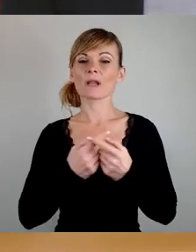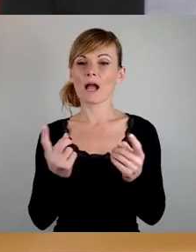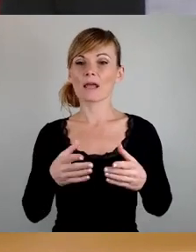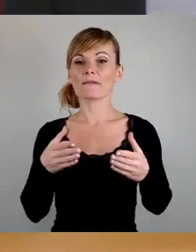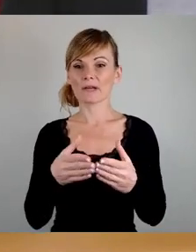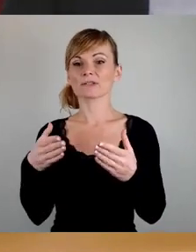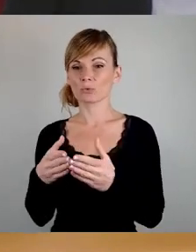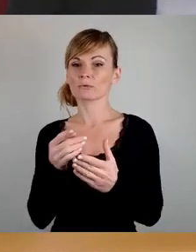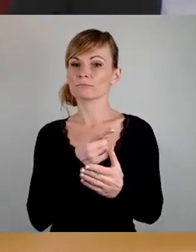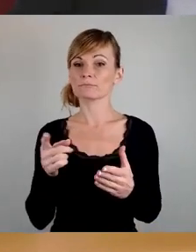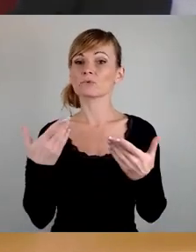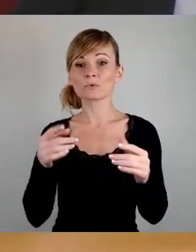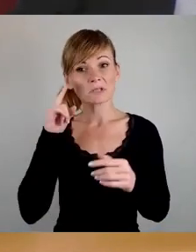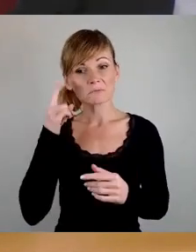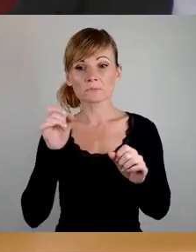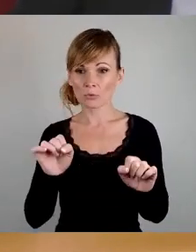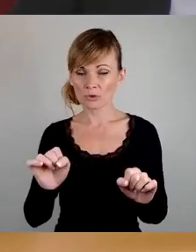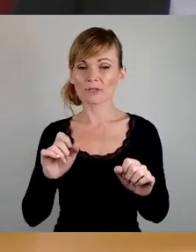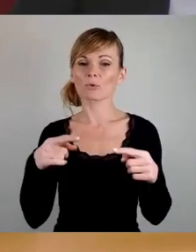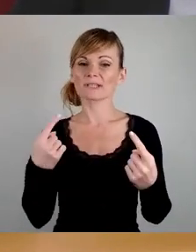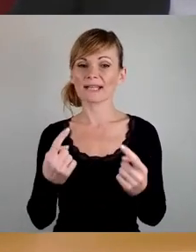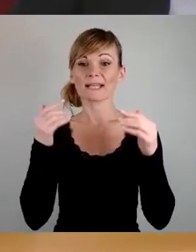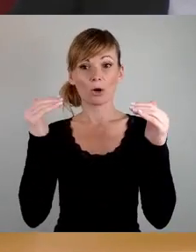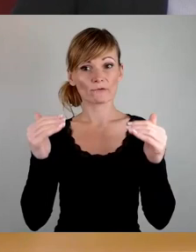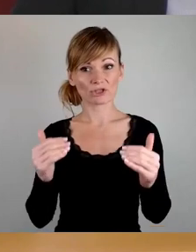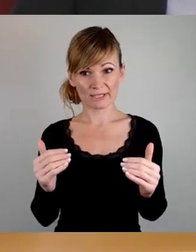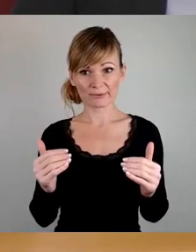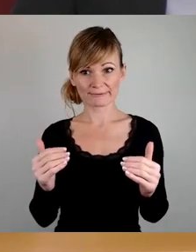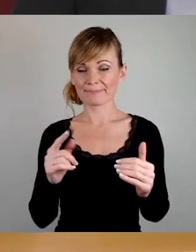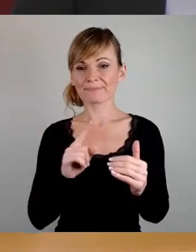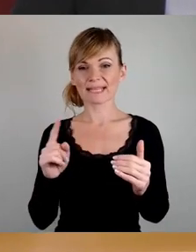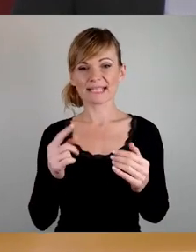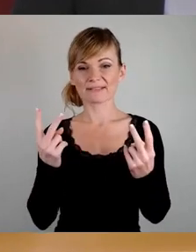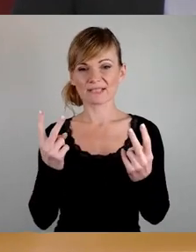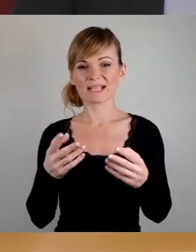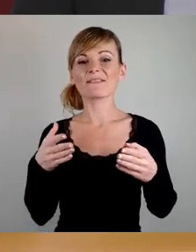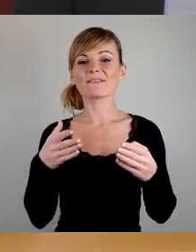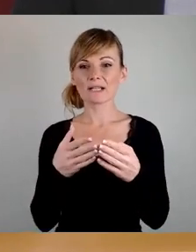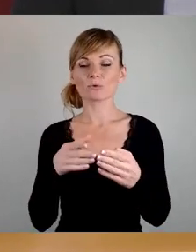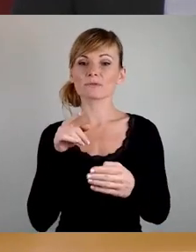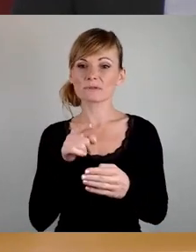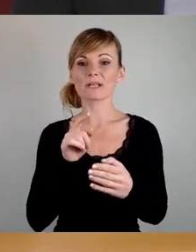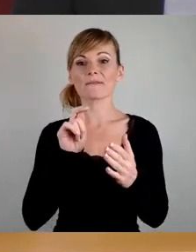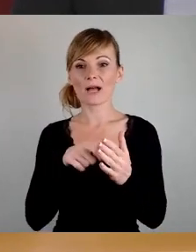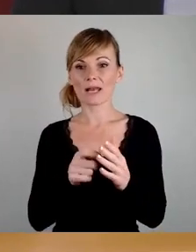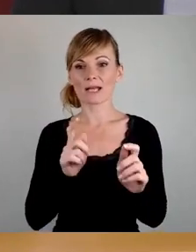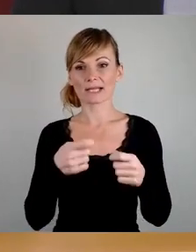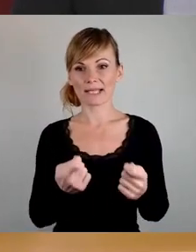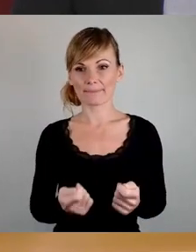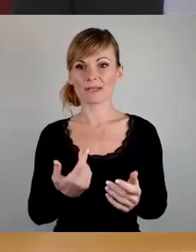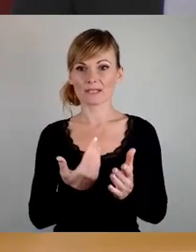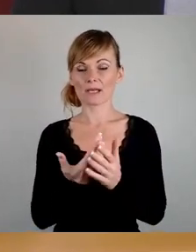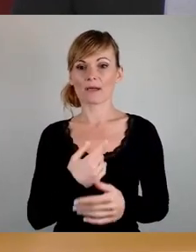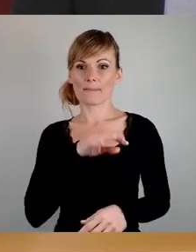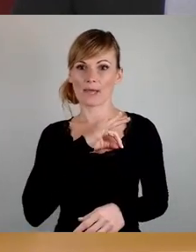bei der Aufstellung auch nie um die Fraktion, sondern um die Wahlergebnisse der Parteien. Und auf